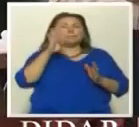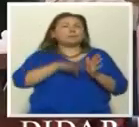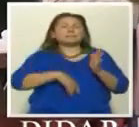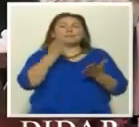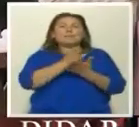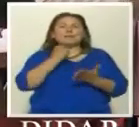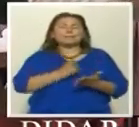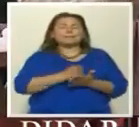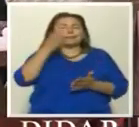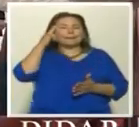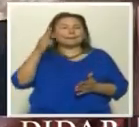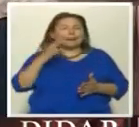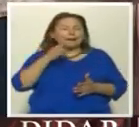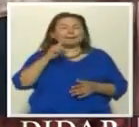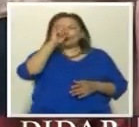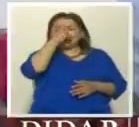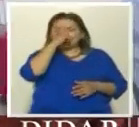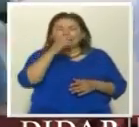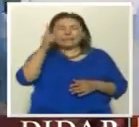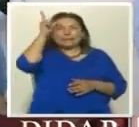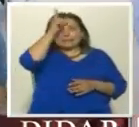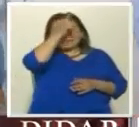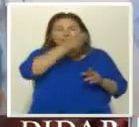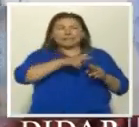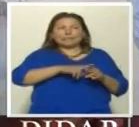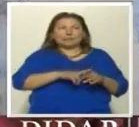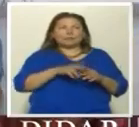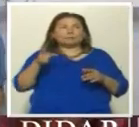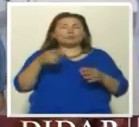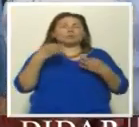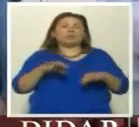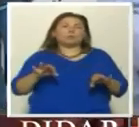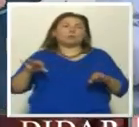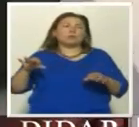для граждан Китая, Индии и Ирана. Теперь жители этих стран могут свободно